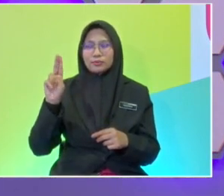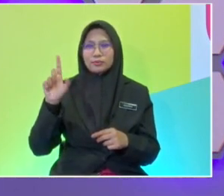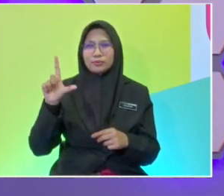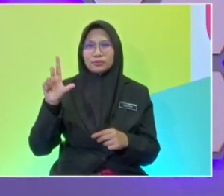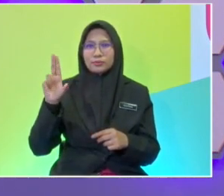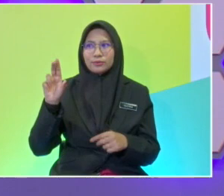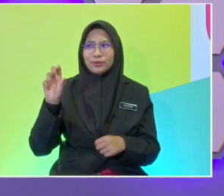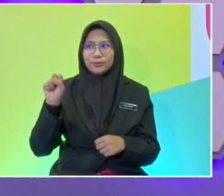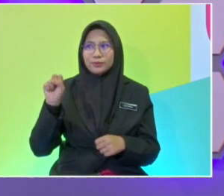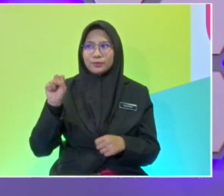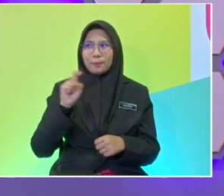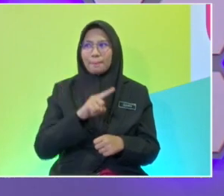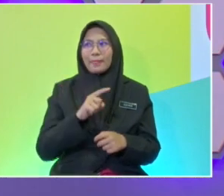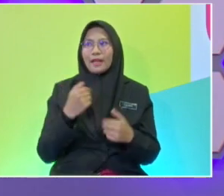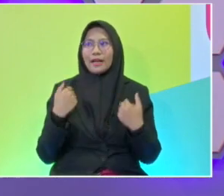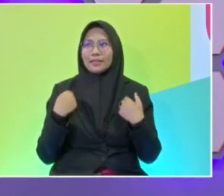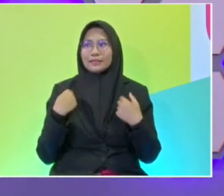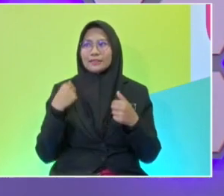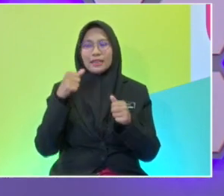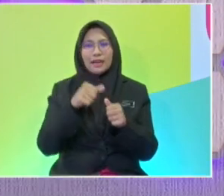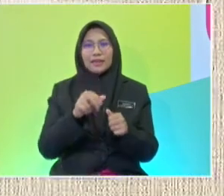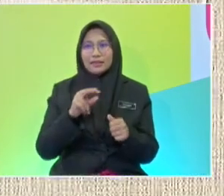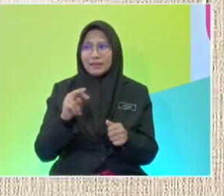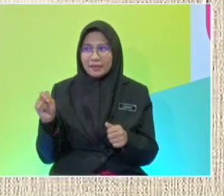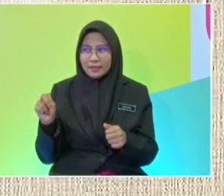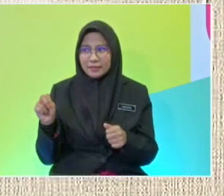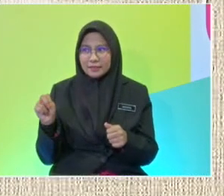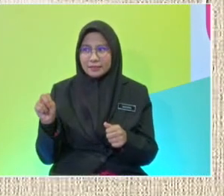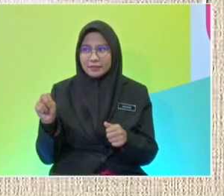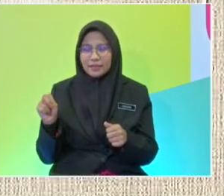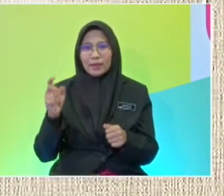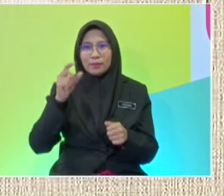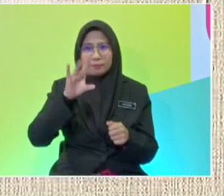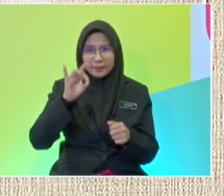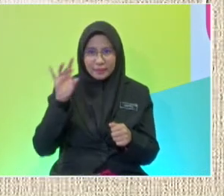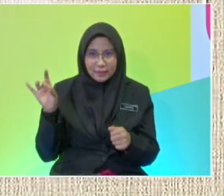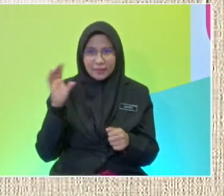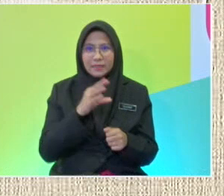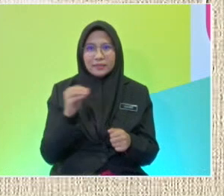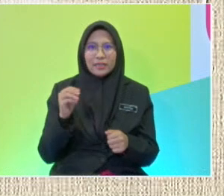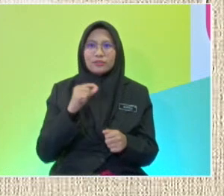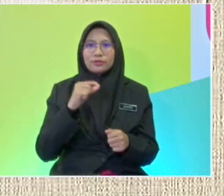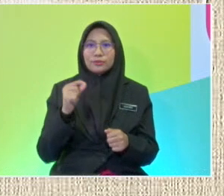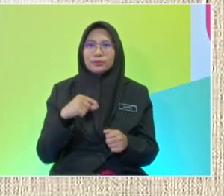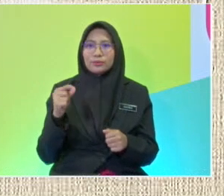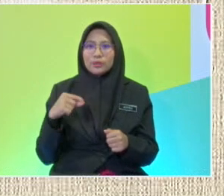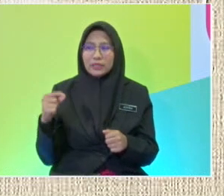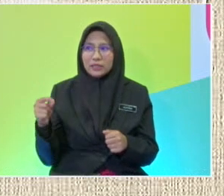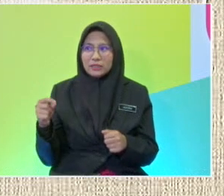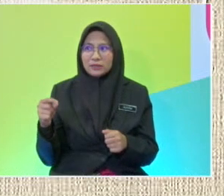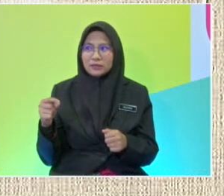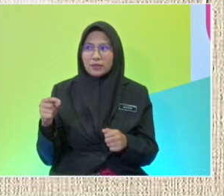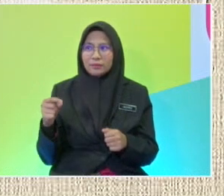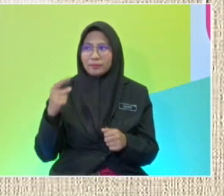dibeli ditulis di bawah tuh dan pilih dan tuliskan itu adalah arahan fitur yang digunakan untuk menyunting klik audio